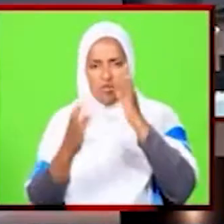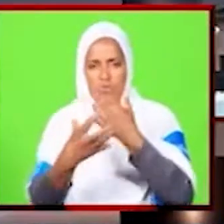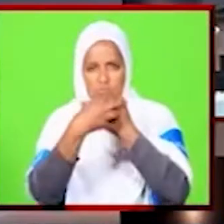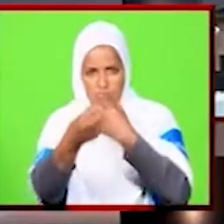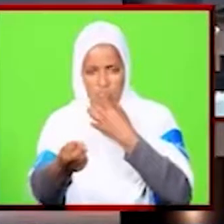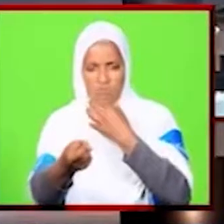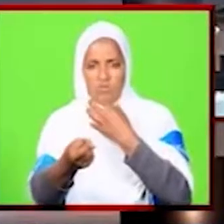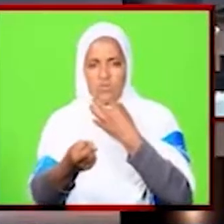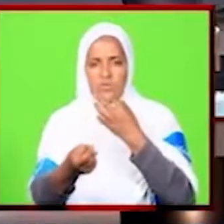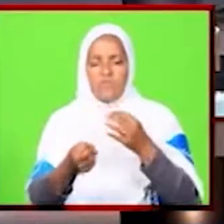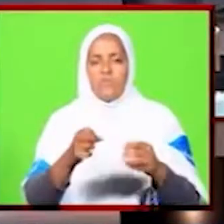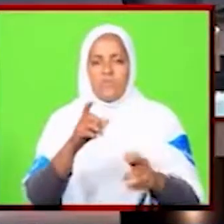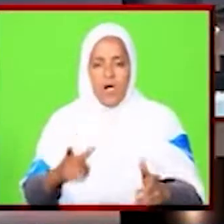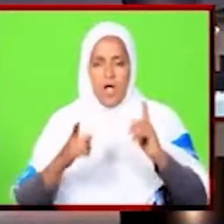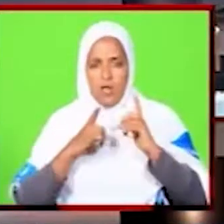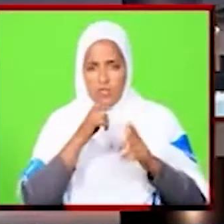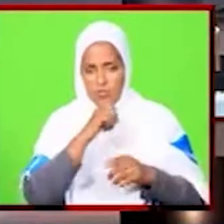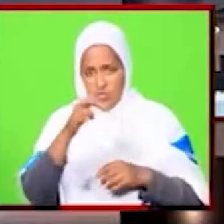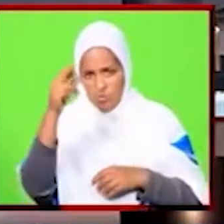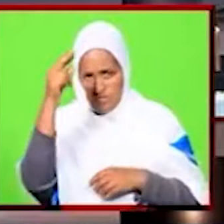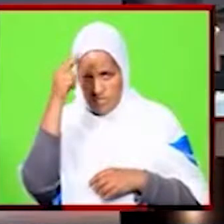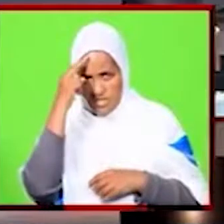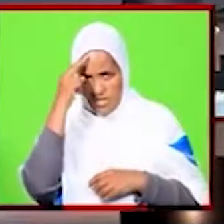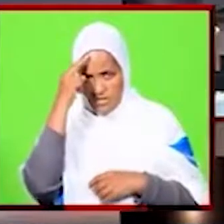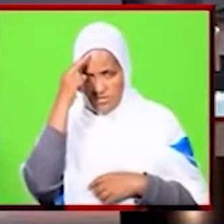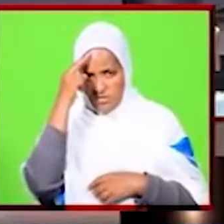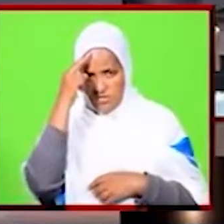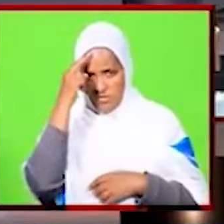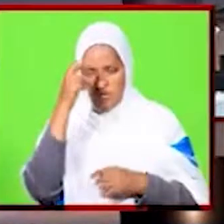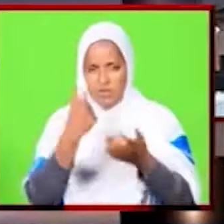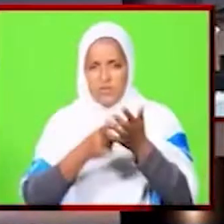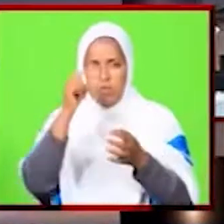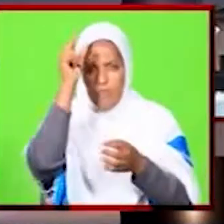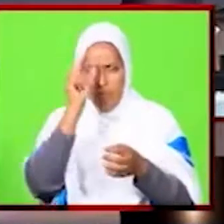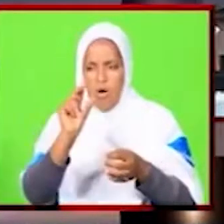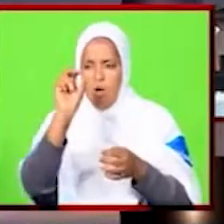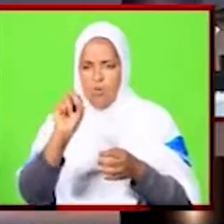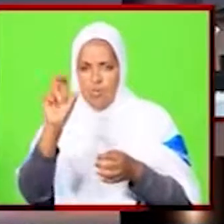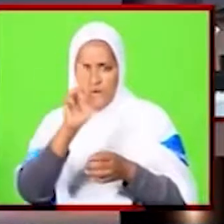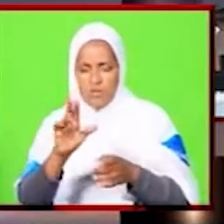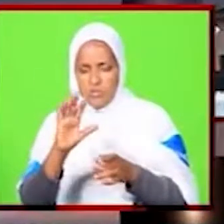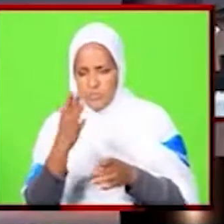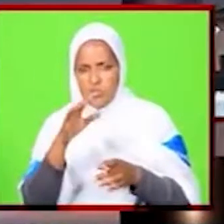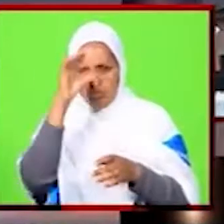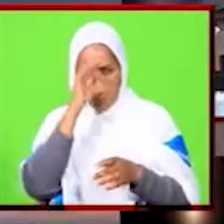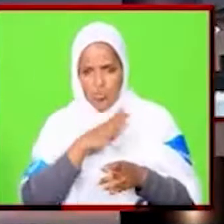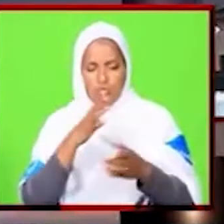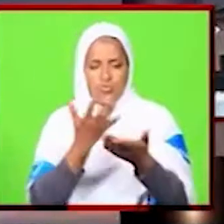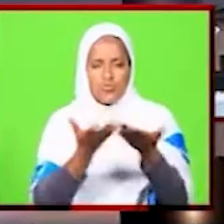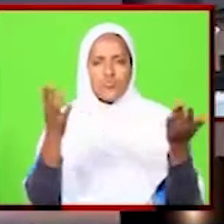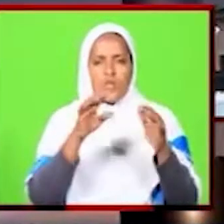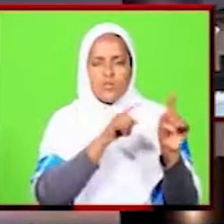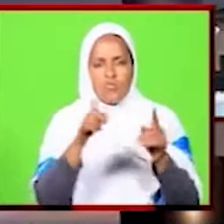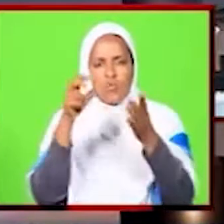ቅዱስ ጥንታዊ ቅጂዎች ወይም ማኑስክሪፕቶች ካለመኖራቸው የተነሳ እነ ባውርና ሞሮሶቭ የመሳሰሉት ሰዎች